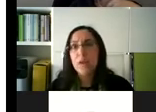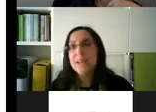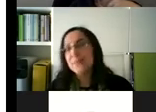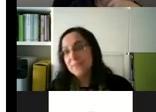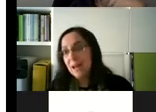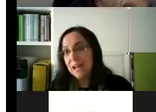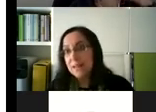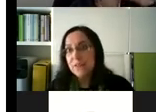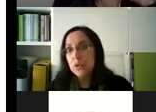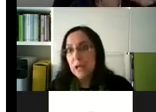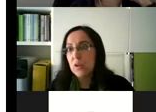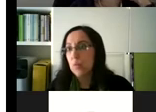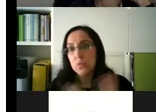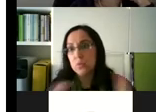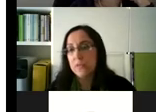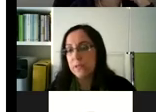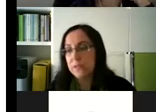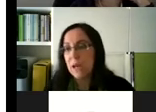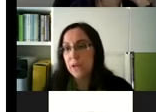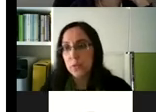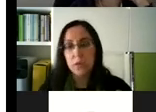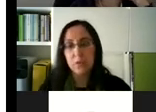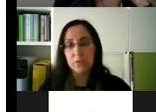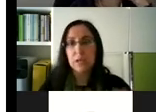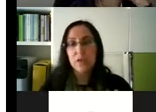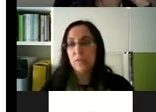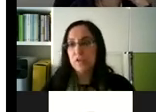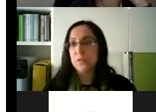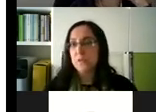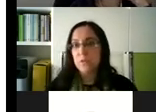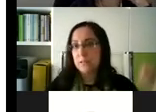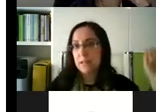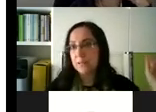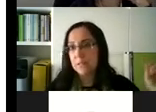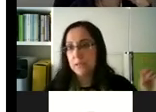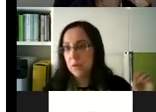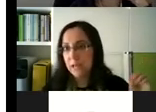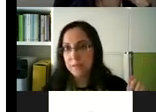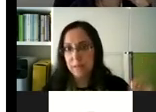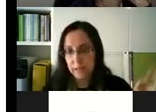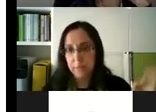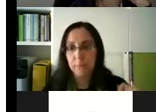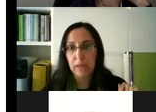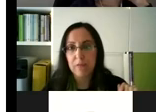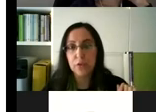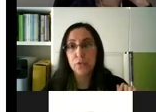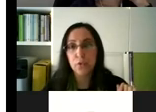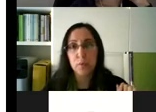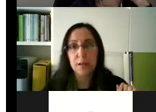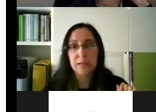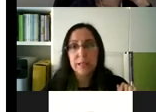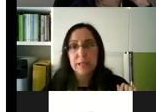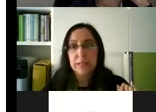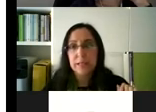violenza al singolare come un tutto indifferenziato quindi non facendo distinzione tra i tre tipi di violenza che avevo detto